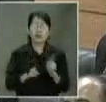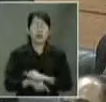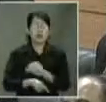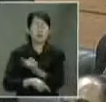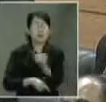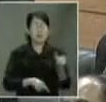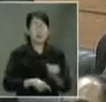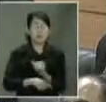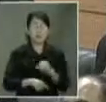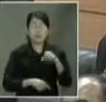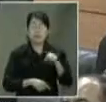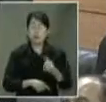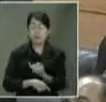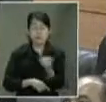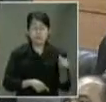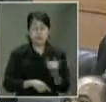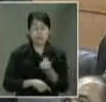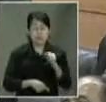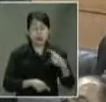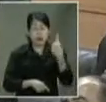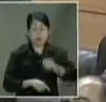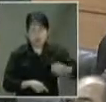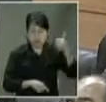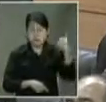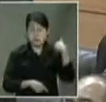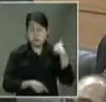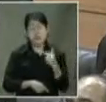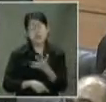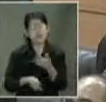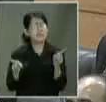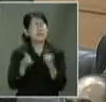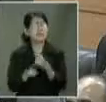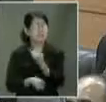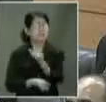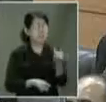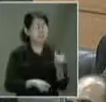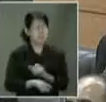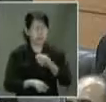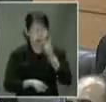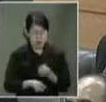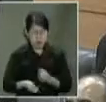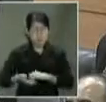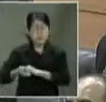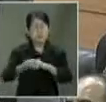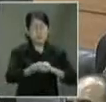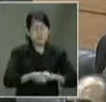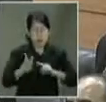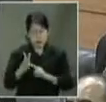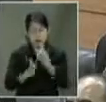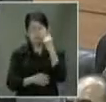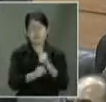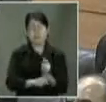วหน้าไม่มีใครชนะหรอกครับร่วมกันตั้งต้นชีวิตประเทศไทยกัน